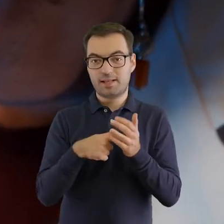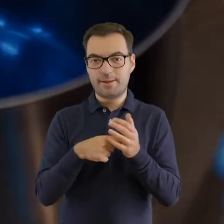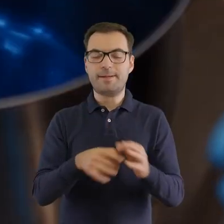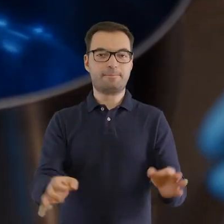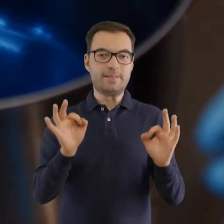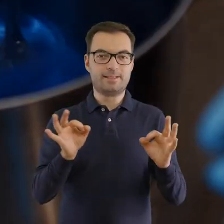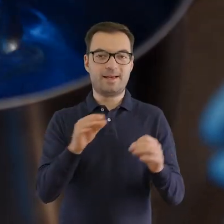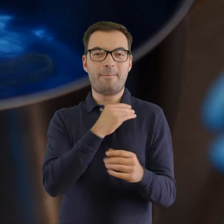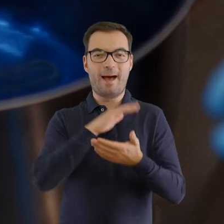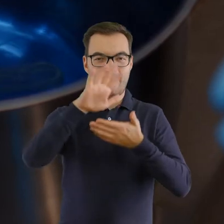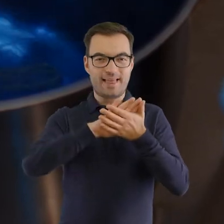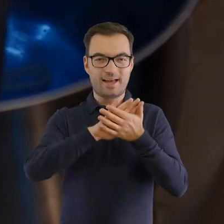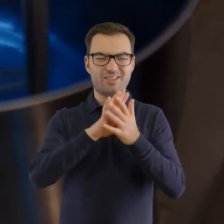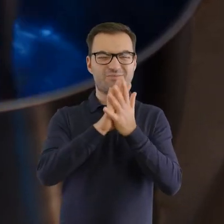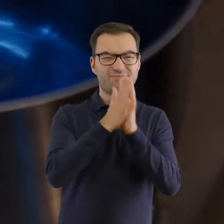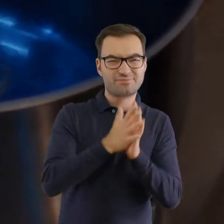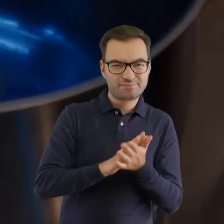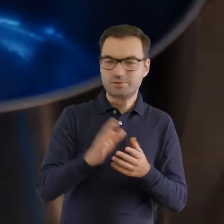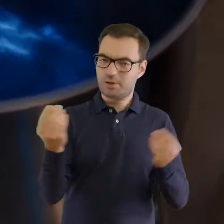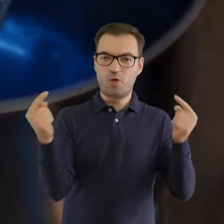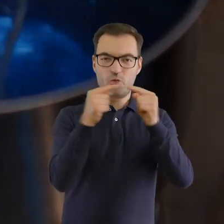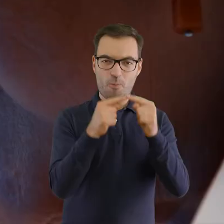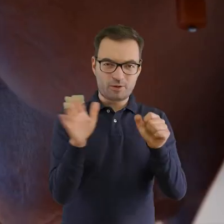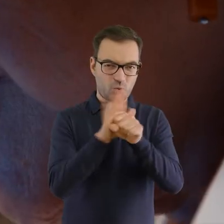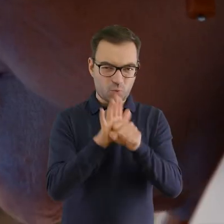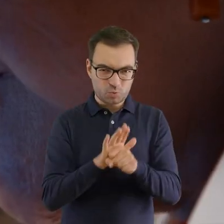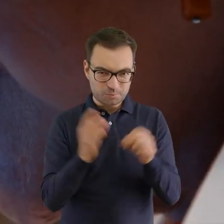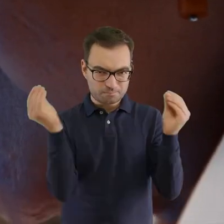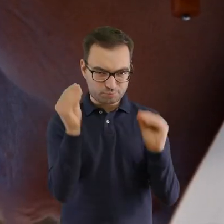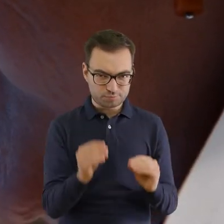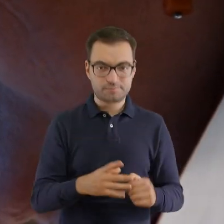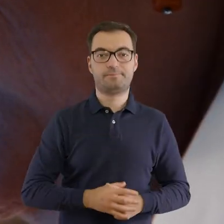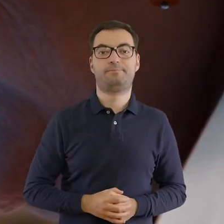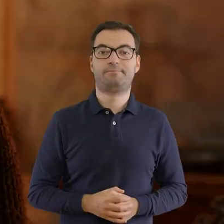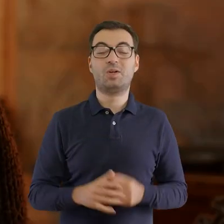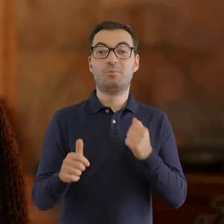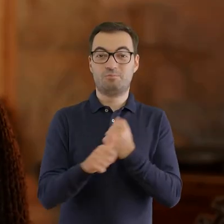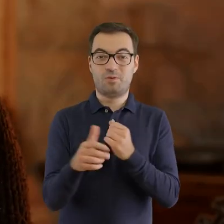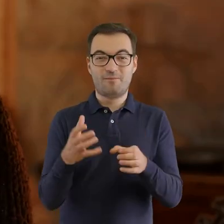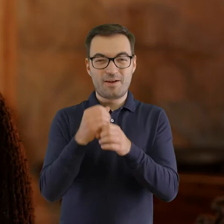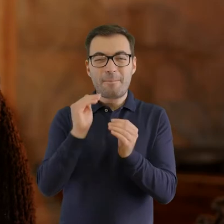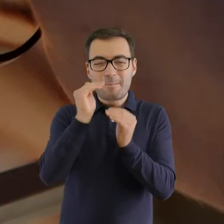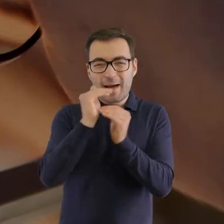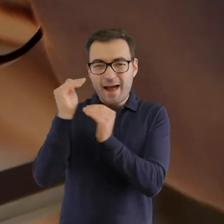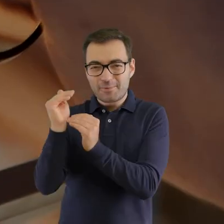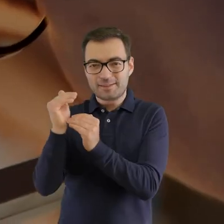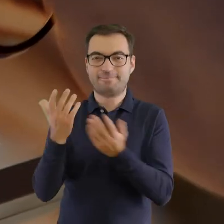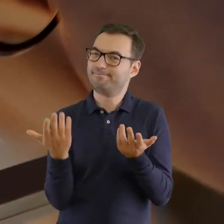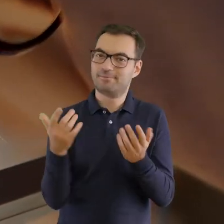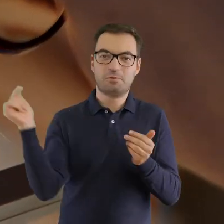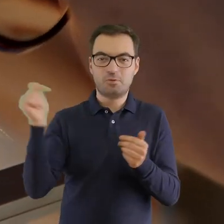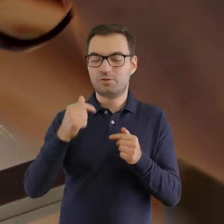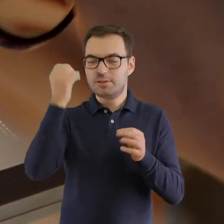by dopasować się do nierównomiernie spłowiałych fragmentów. Ze względu na niewielkie rozmiary obiektów